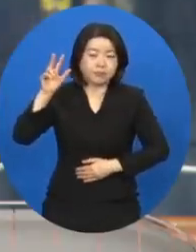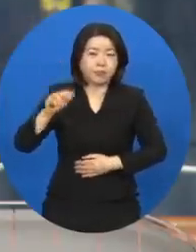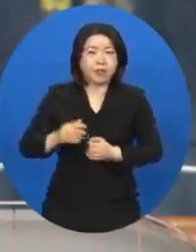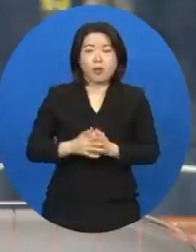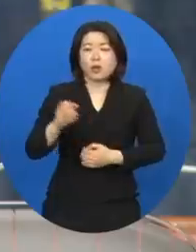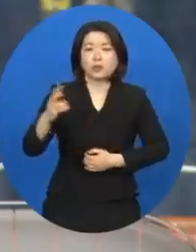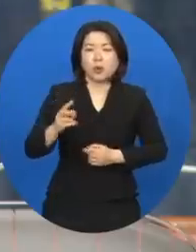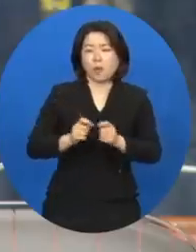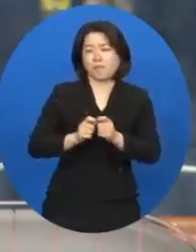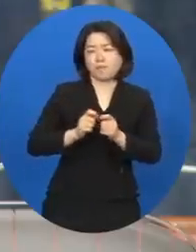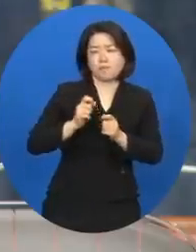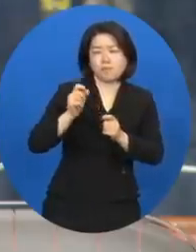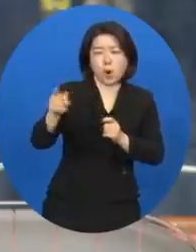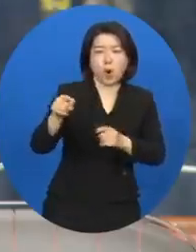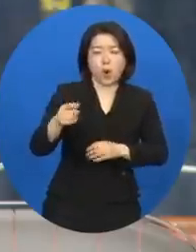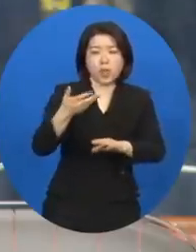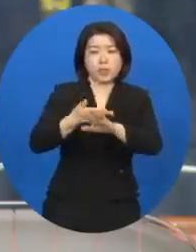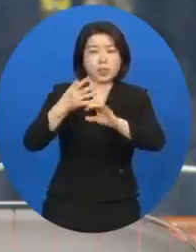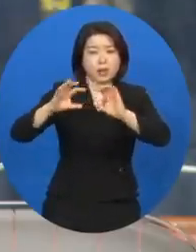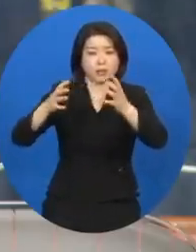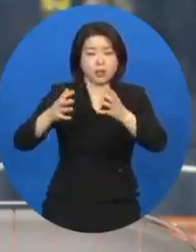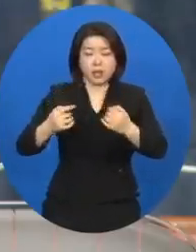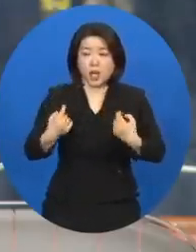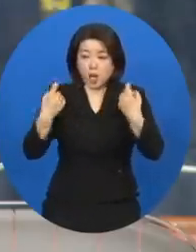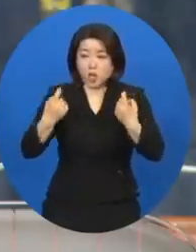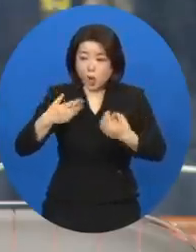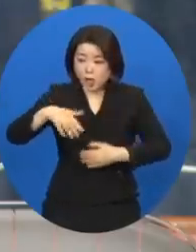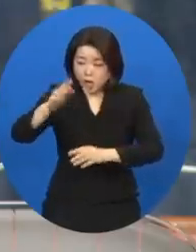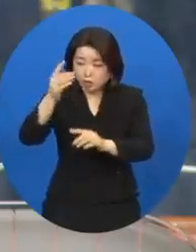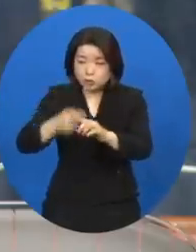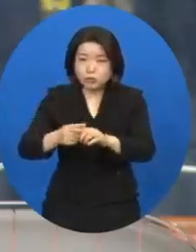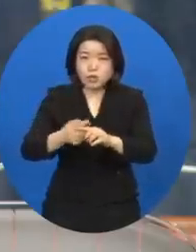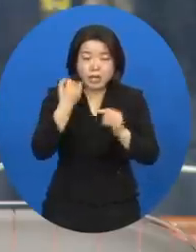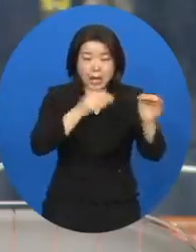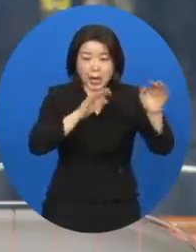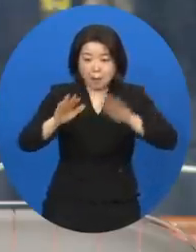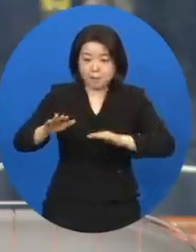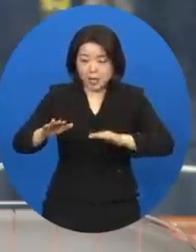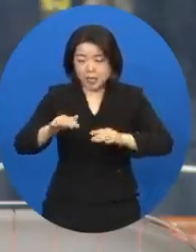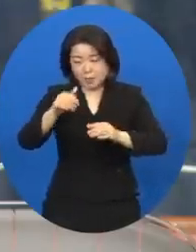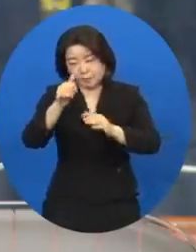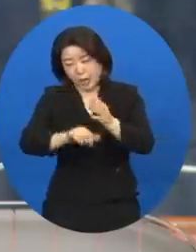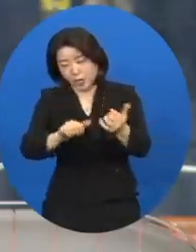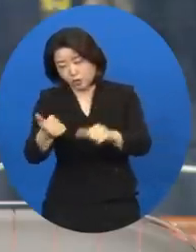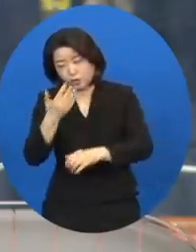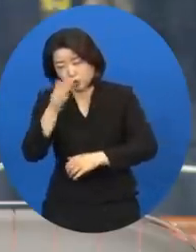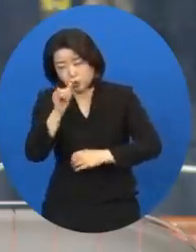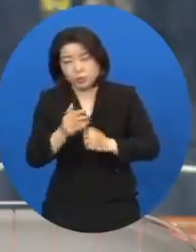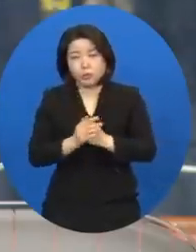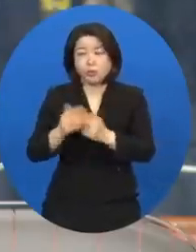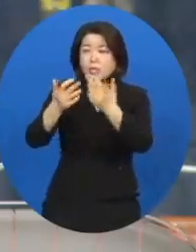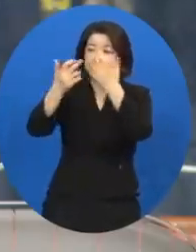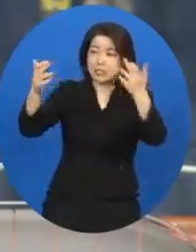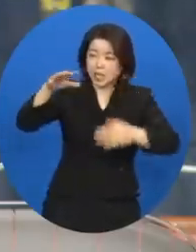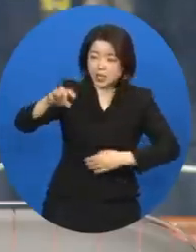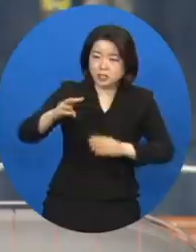먼 다른 나라로 여행 가다가 바다에 빠져 죽을 수도 있고 산에서